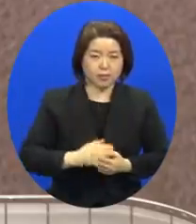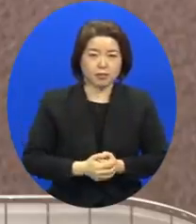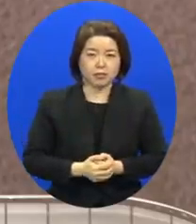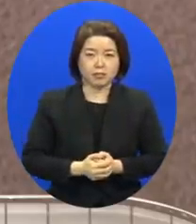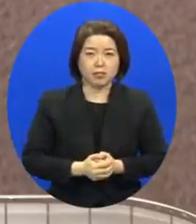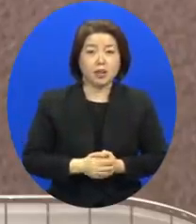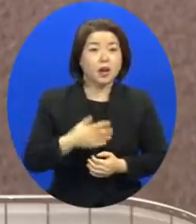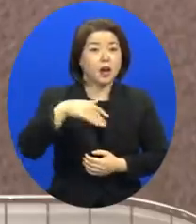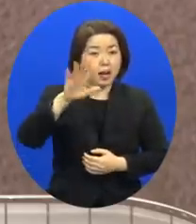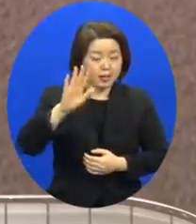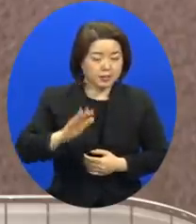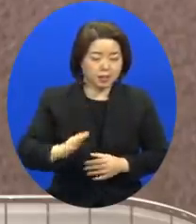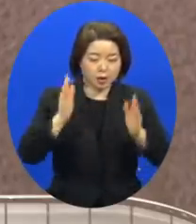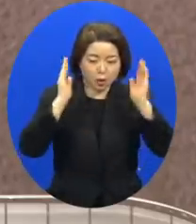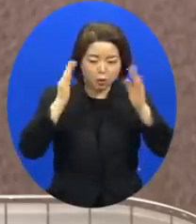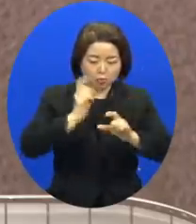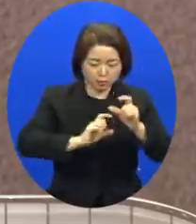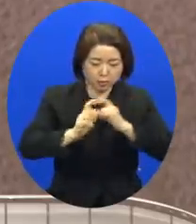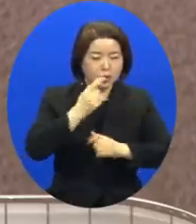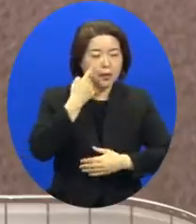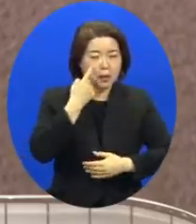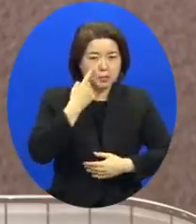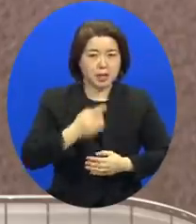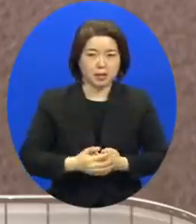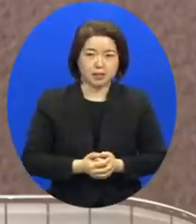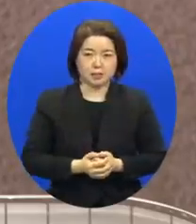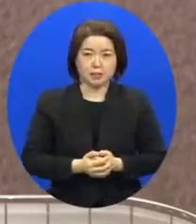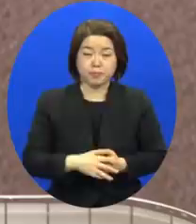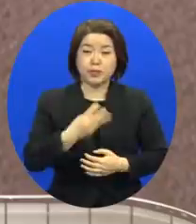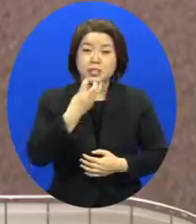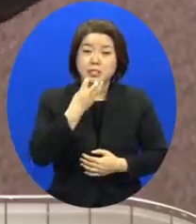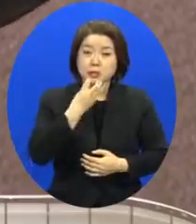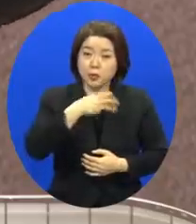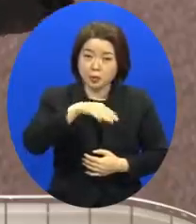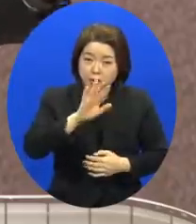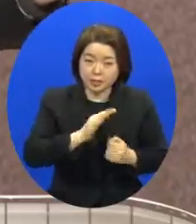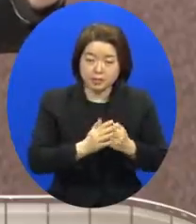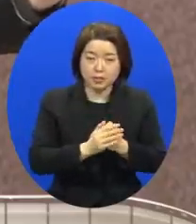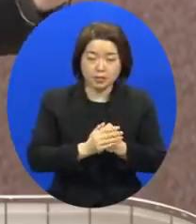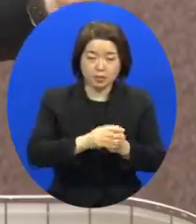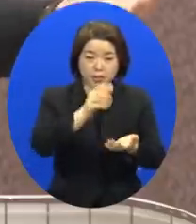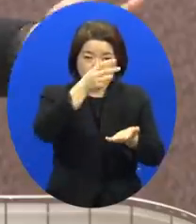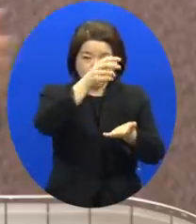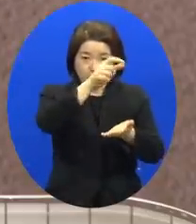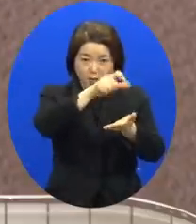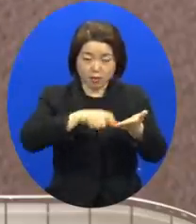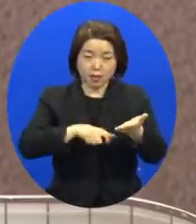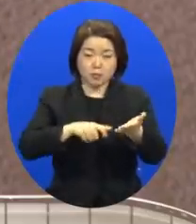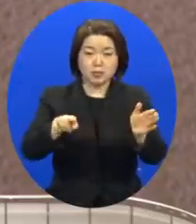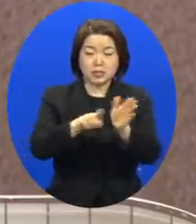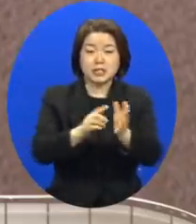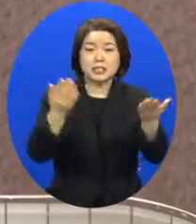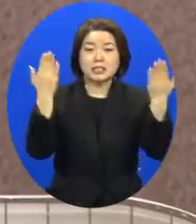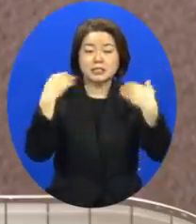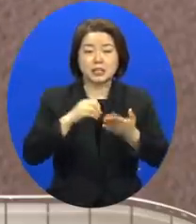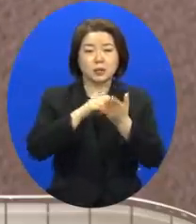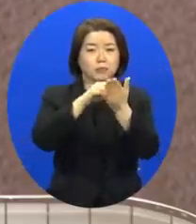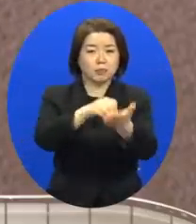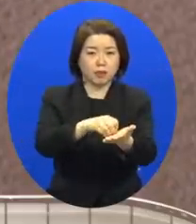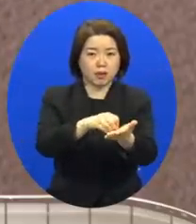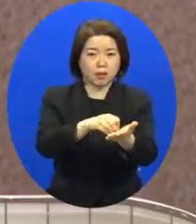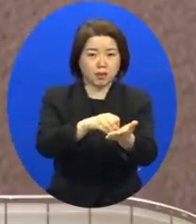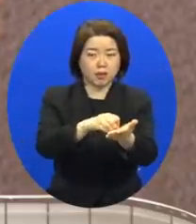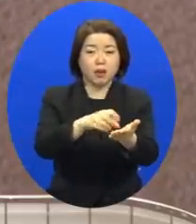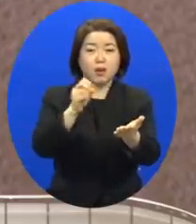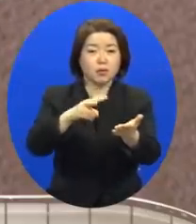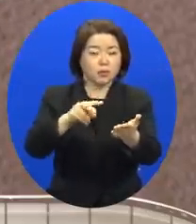그래서 공부를 더 하거나 그래서 서울에 와서 감리교신학대학교 에 들어갔습니다 그리고 그